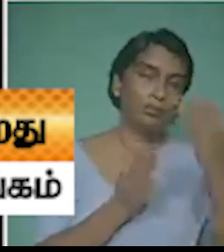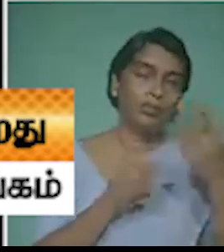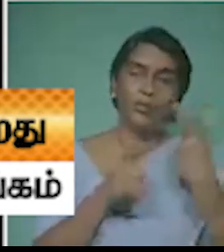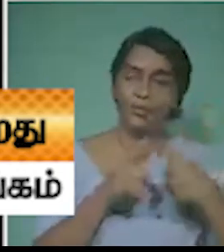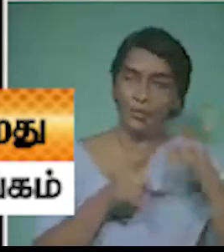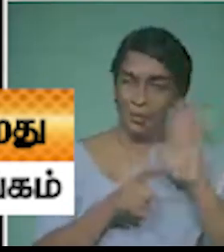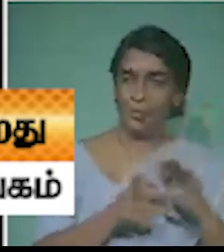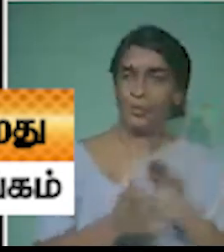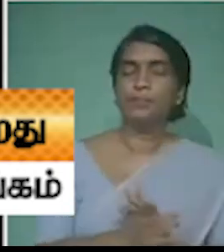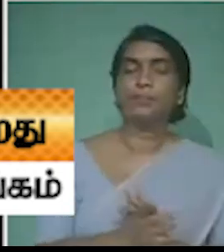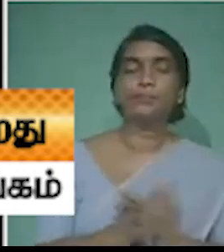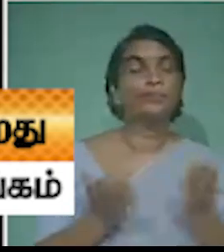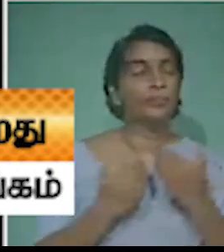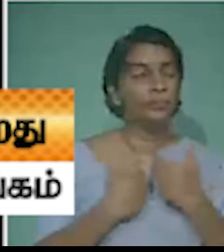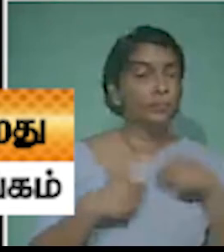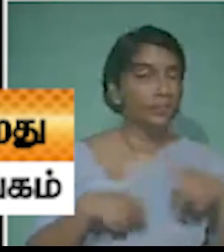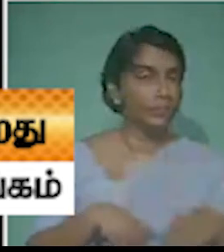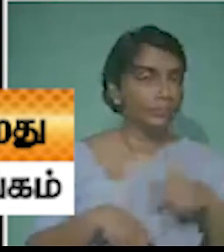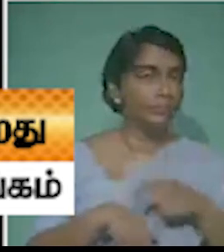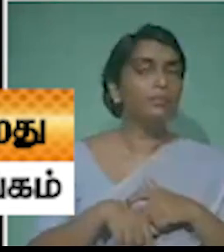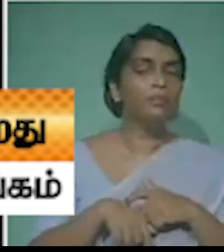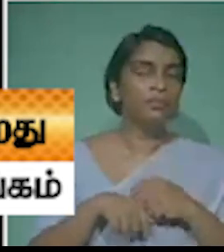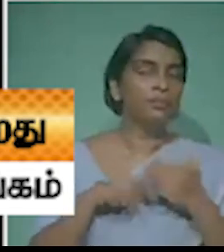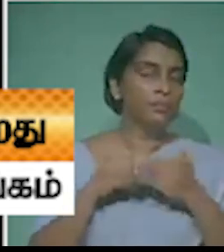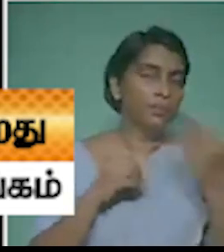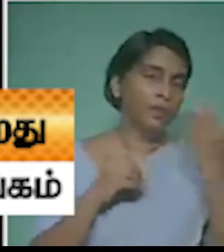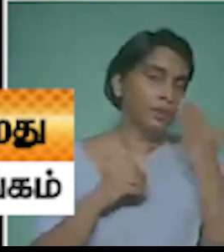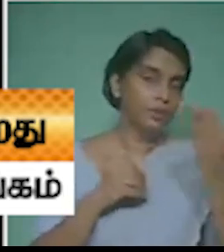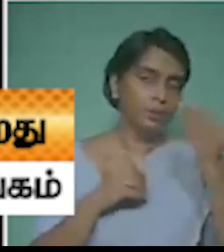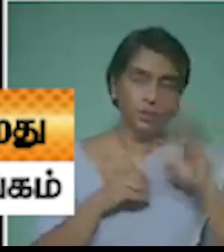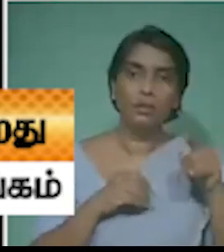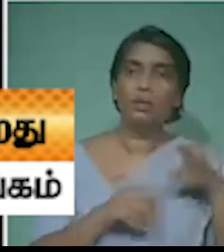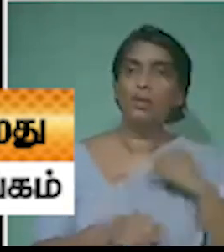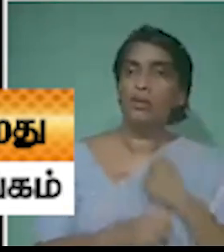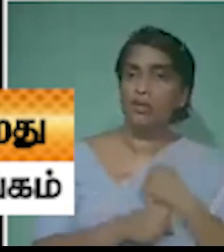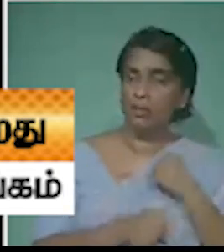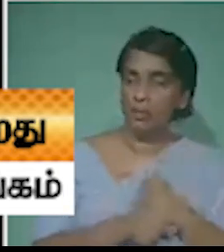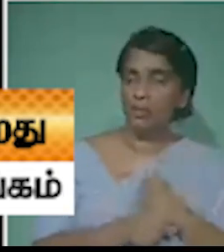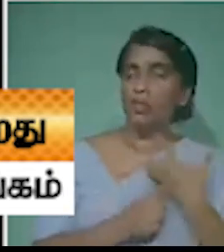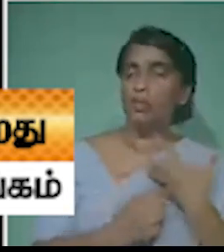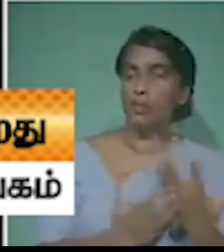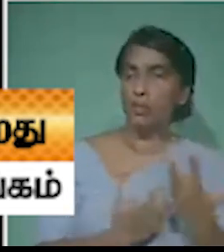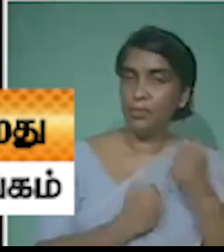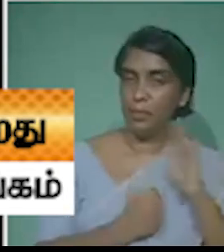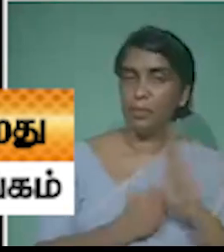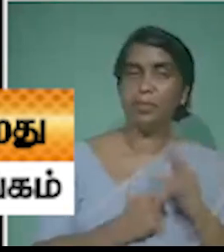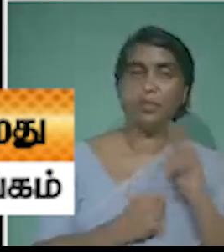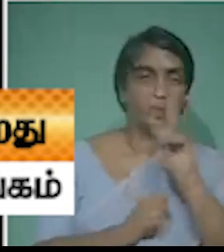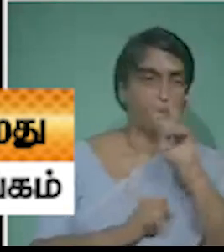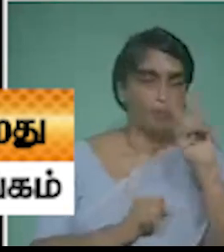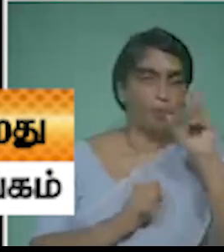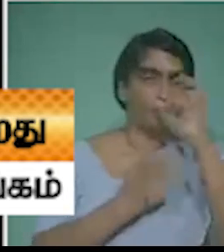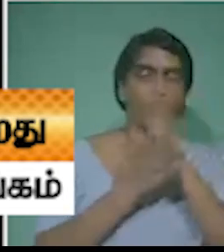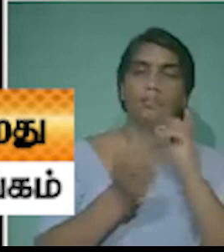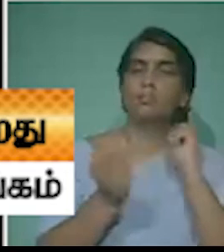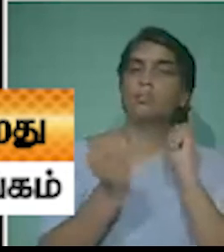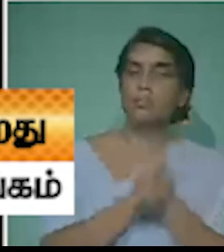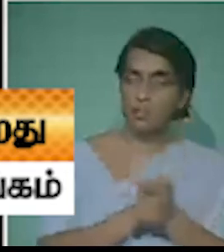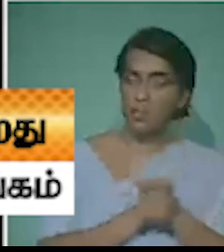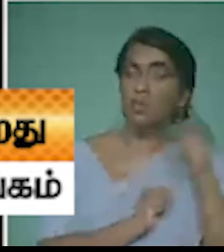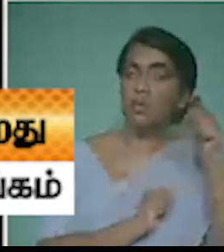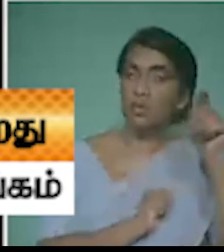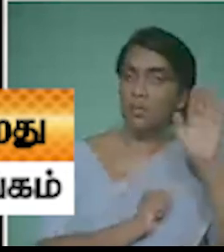வெளிப்படுகிறது. கடந்த 2002ஆம் ஆண்டு ரணில் விக்ரமசிங்கே யுத்த நிறுத்தத்தை அறிவித்த போது வடக்கு கிழக்கு அரசியல் கட்சிகள்